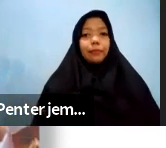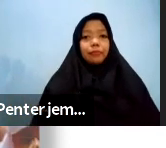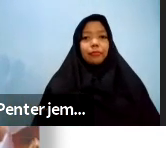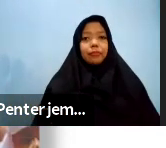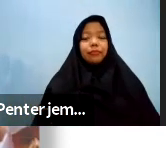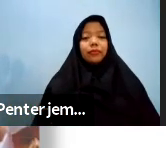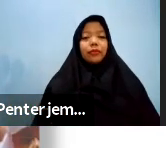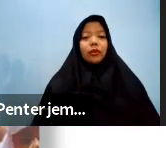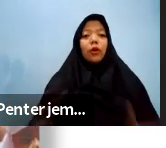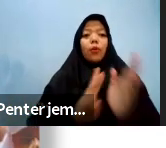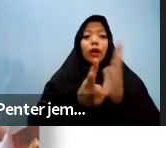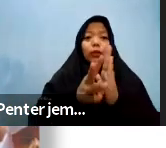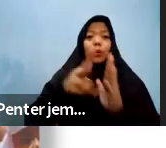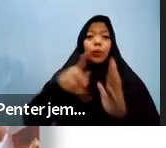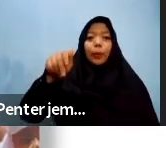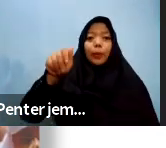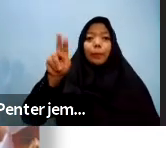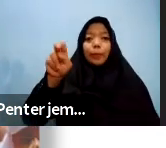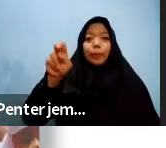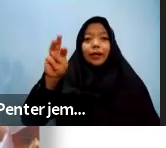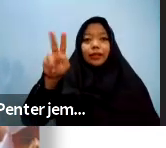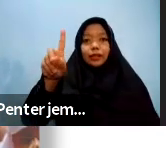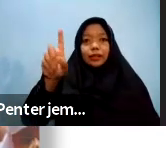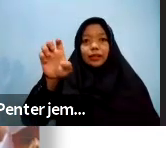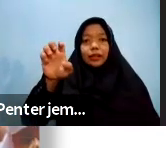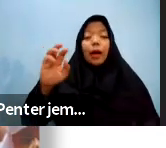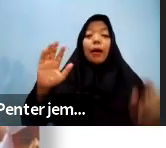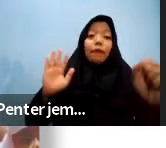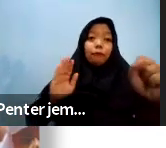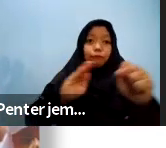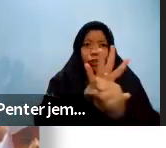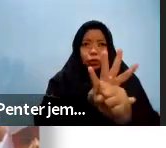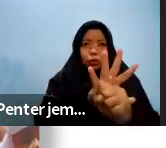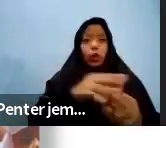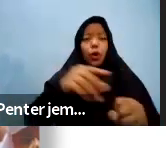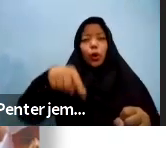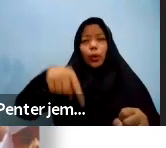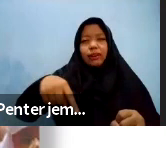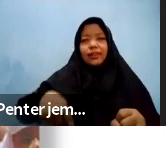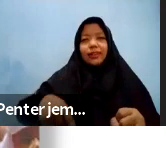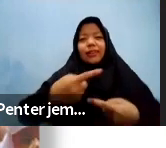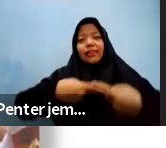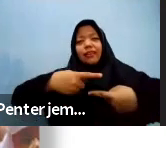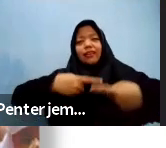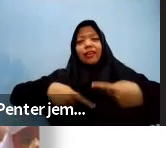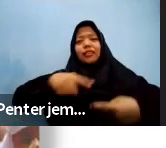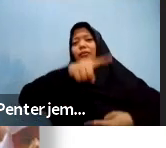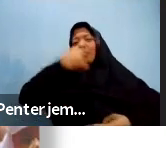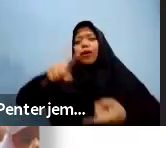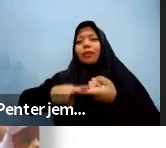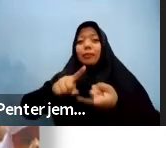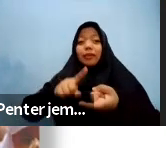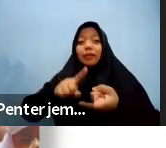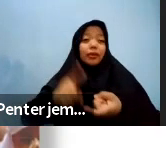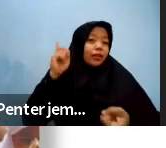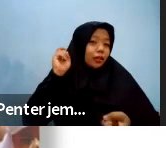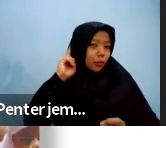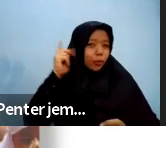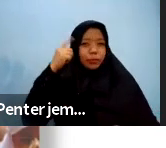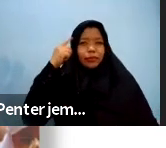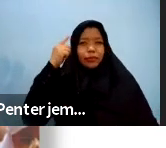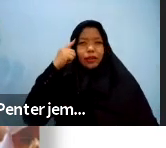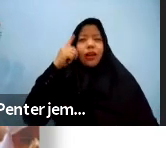datang hari ini kami harus bekerja di rumah itu teman-teman saya itu berfikir untuk membuat pelatihan karena